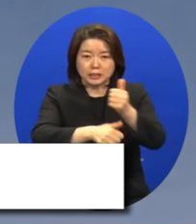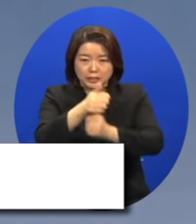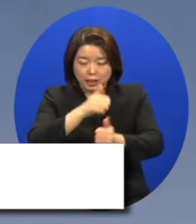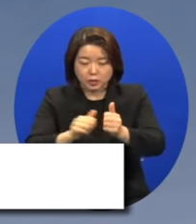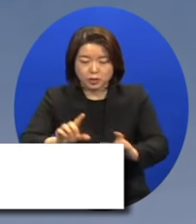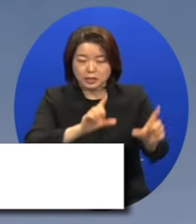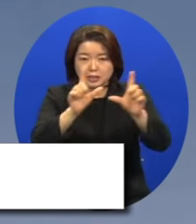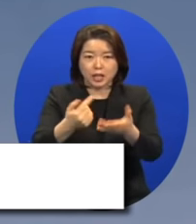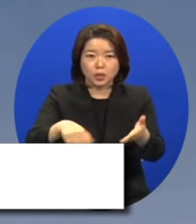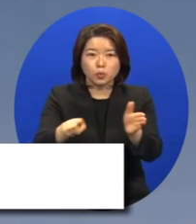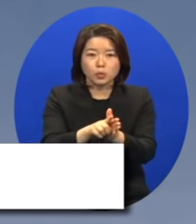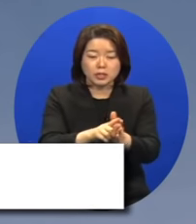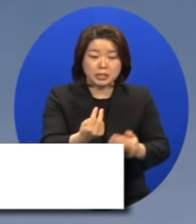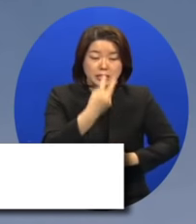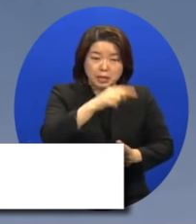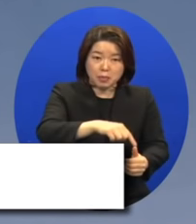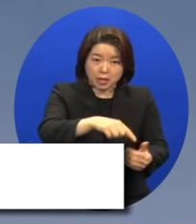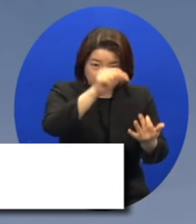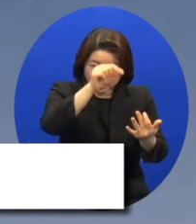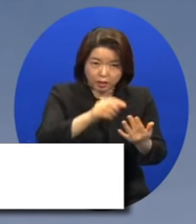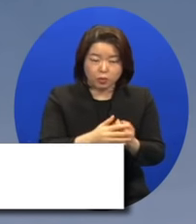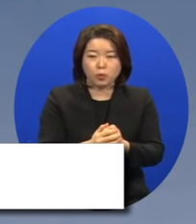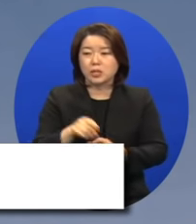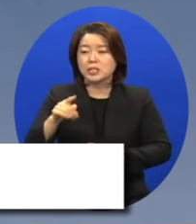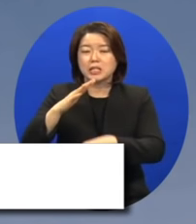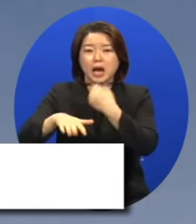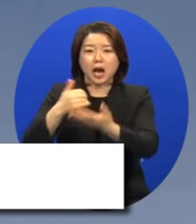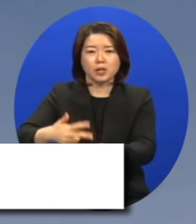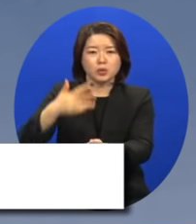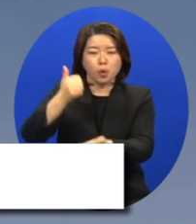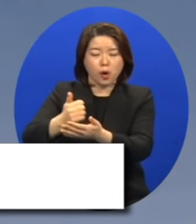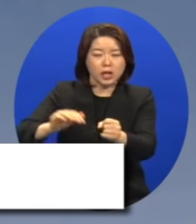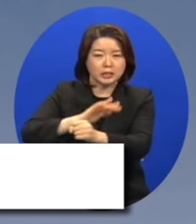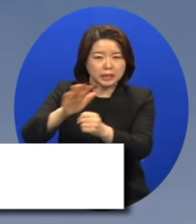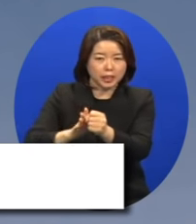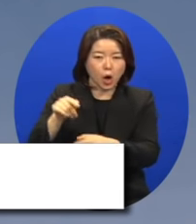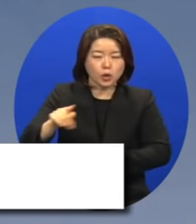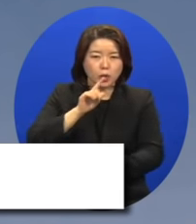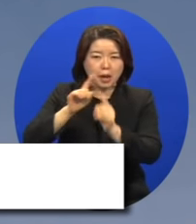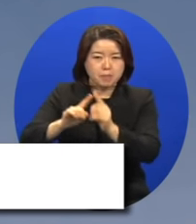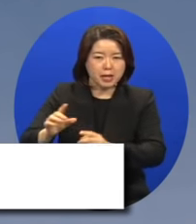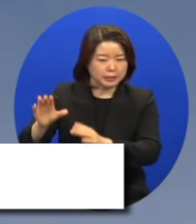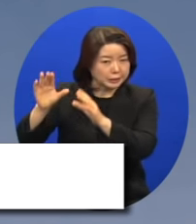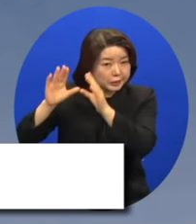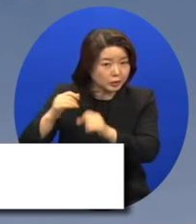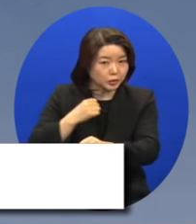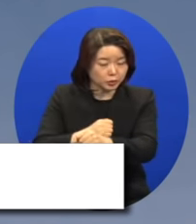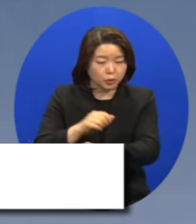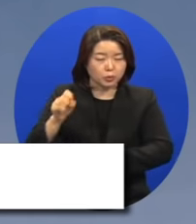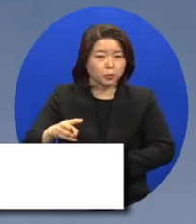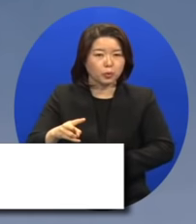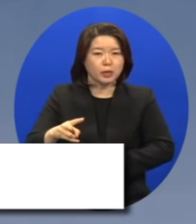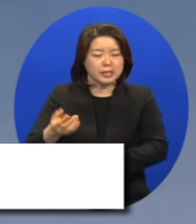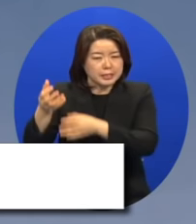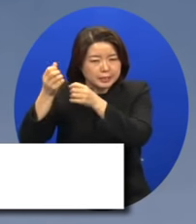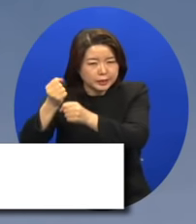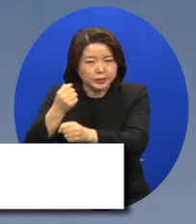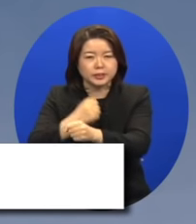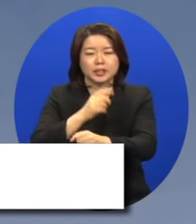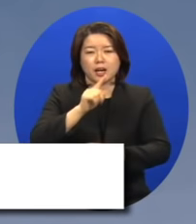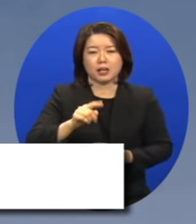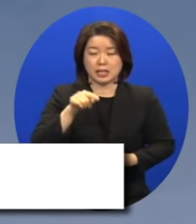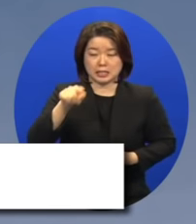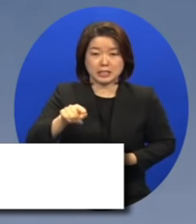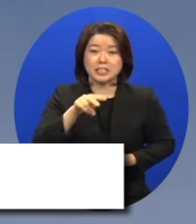당신과당신의자녀들이살수있게하고,주 당신의하나님을사랑하고 ,그의음성을듣고,그를굳게붙잡으십시오 .그분